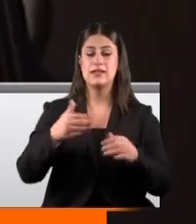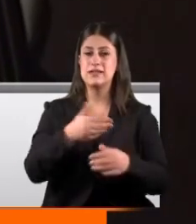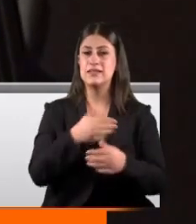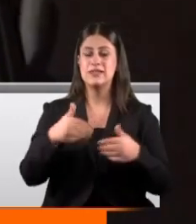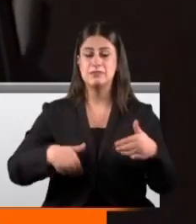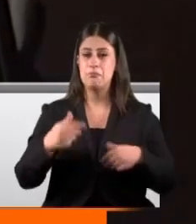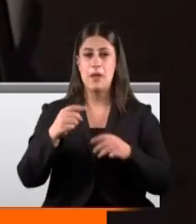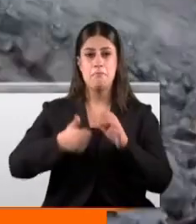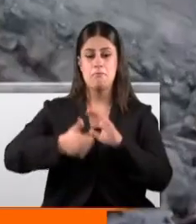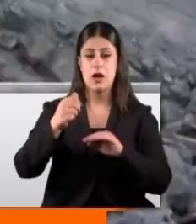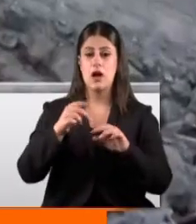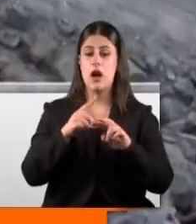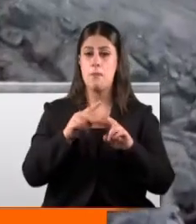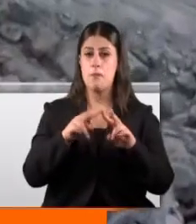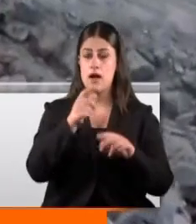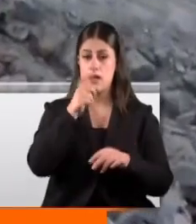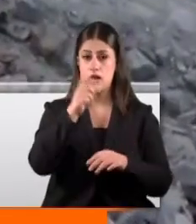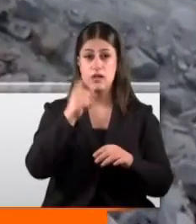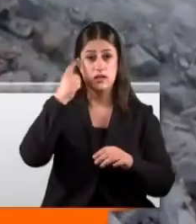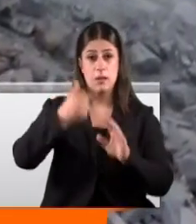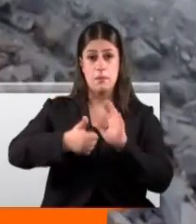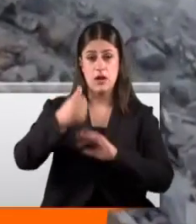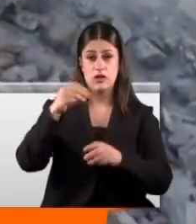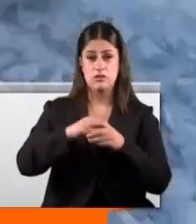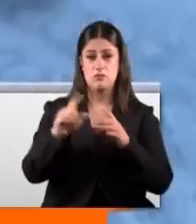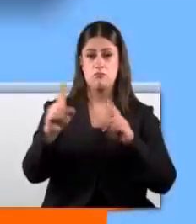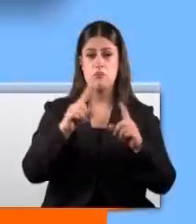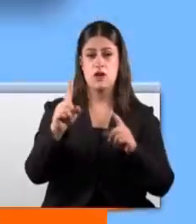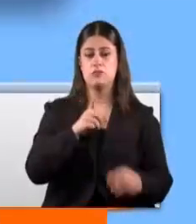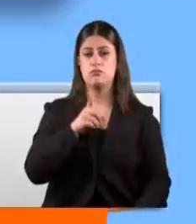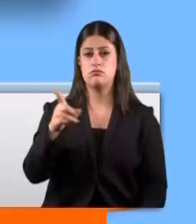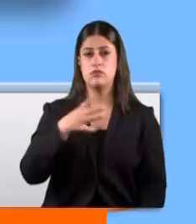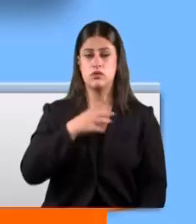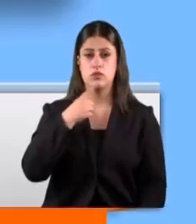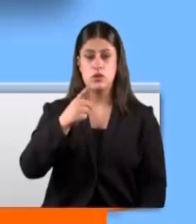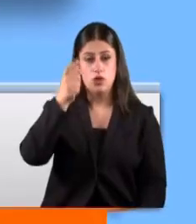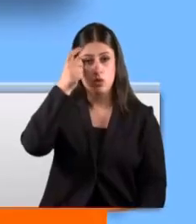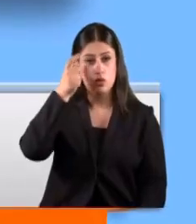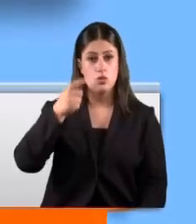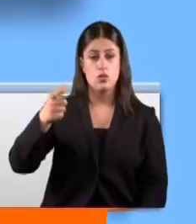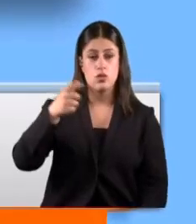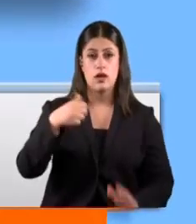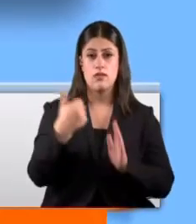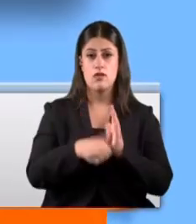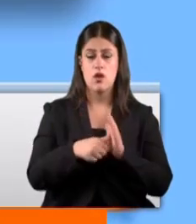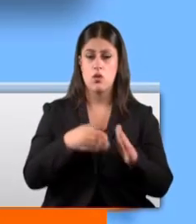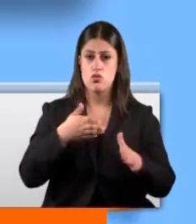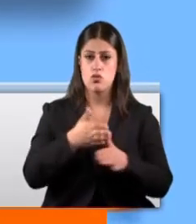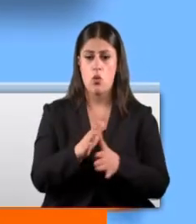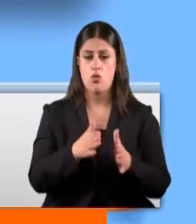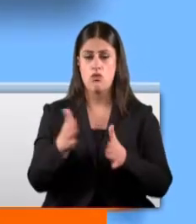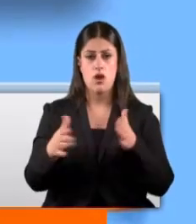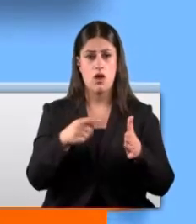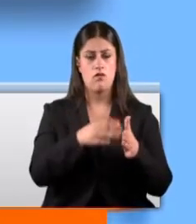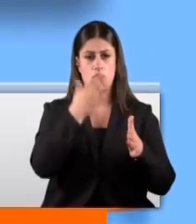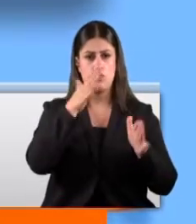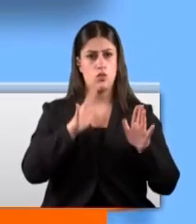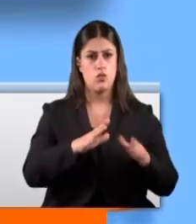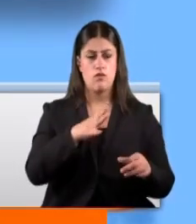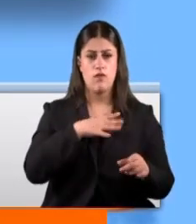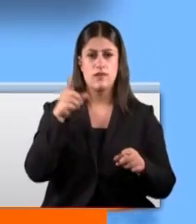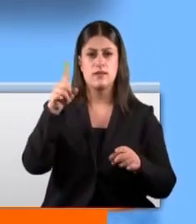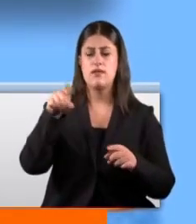Özdemir Göktaş da İsrailli bakan için yargıyı işaret etti Türkiye tarihin doğru tarafında durmaya devam ederken siz ne